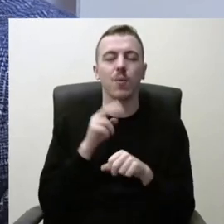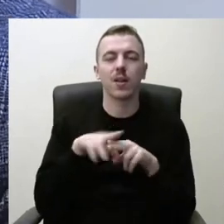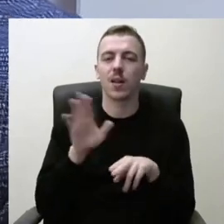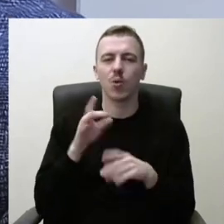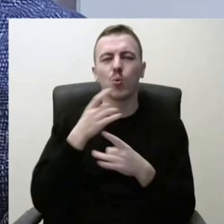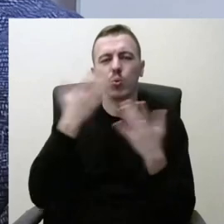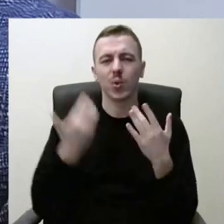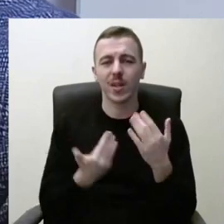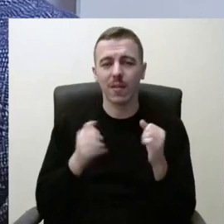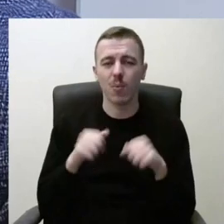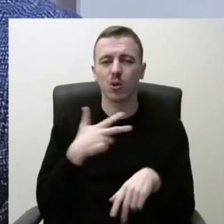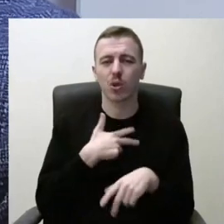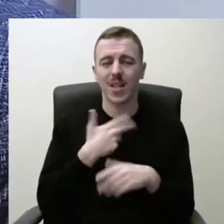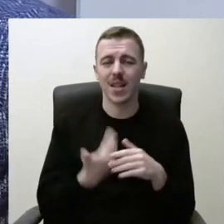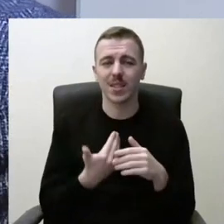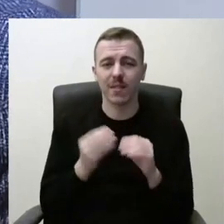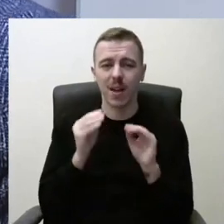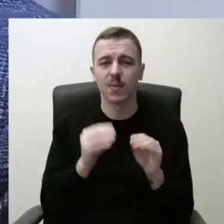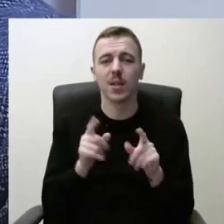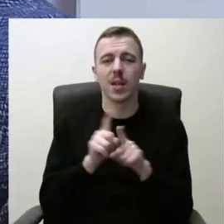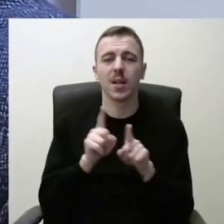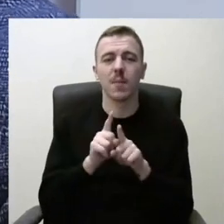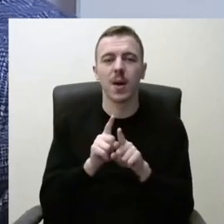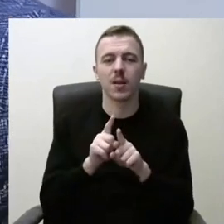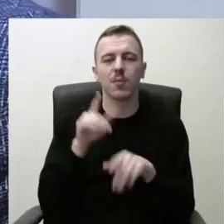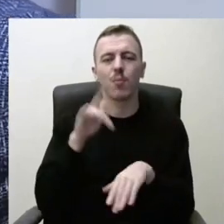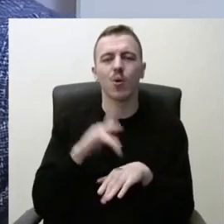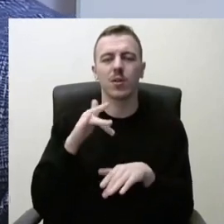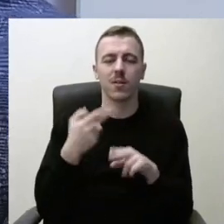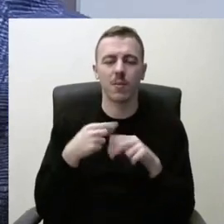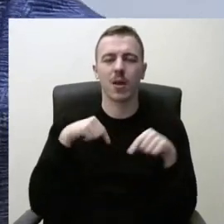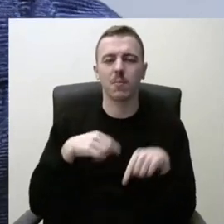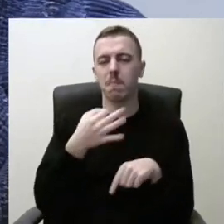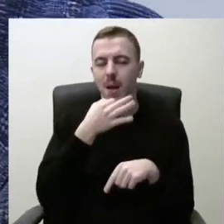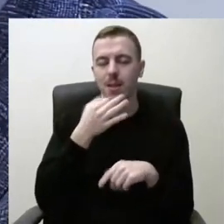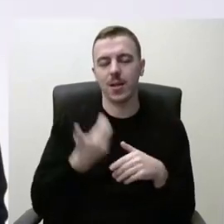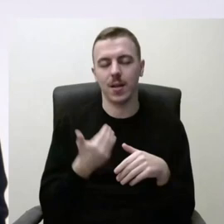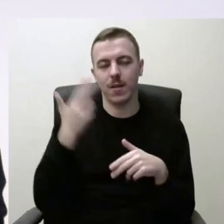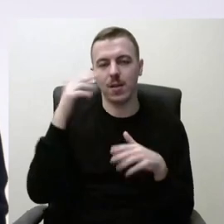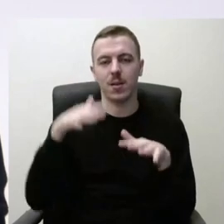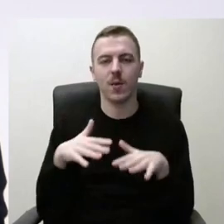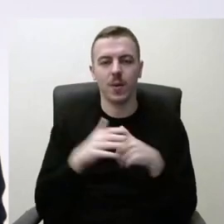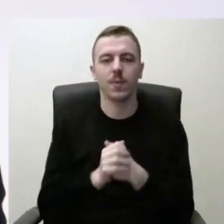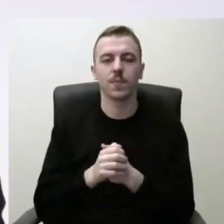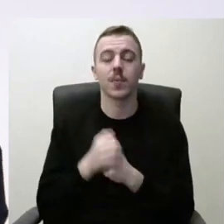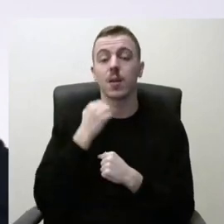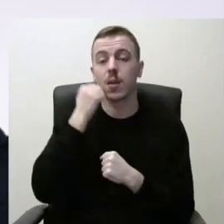gyvenimas, socialinis gyvenimas ir pats pojūtis, kad štai, man patinka Kaune. Ačiū. Dėkuoju.